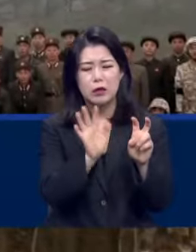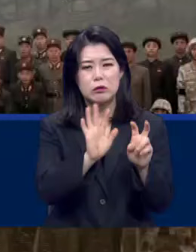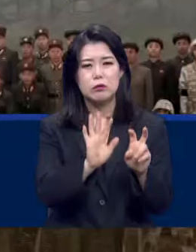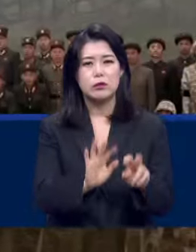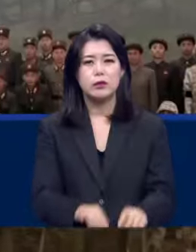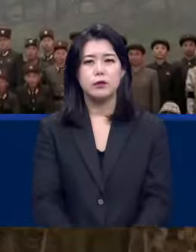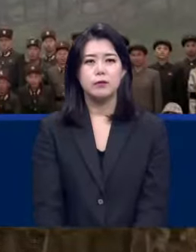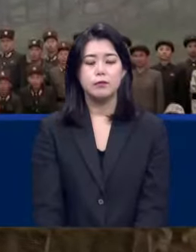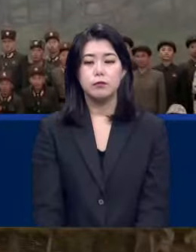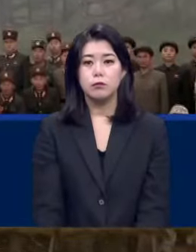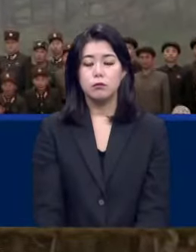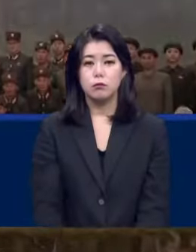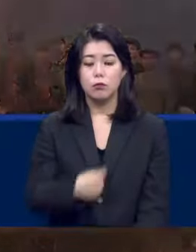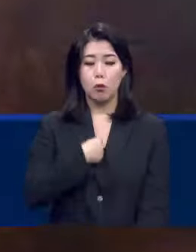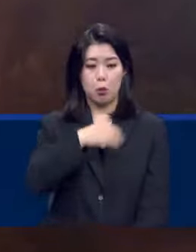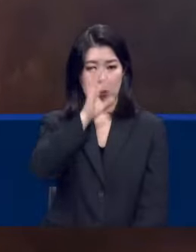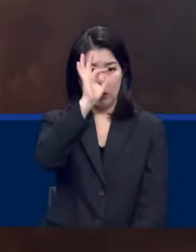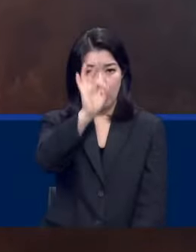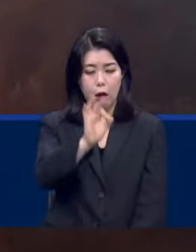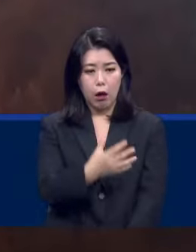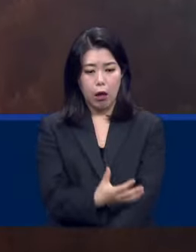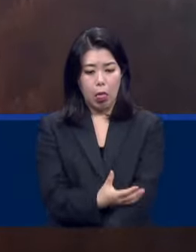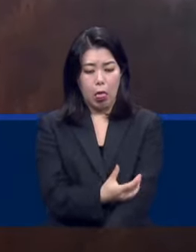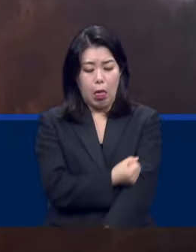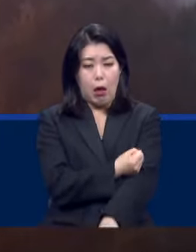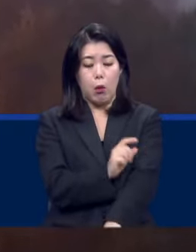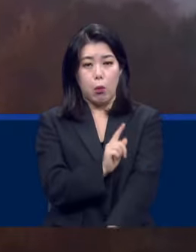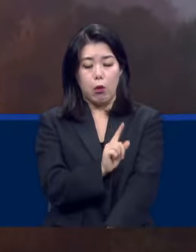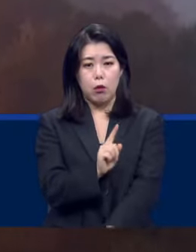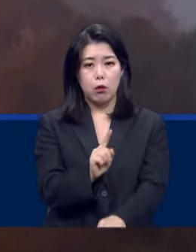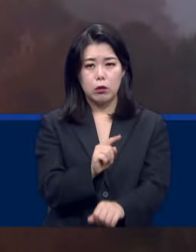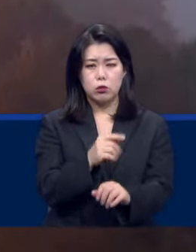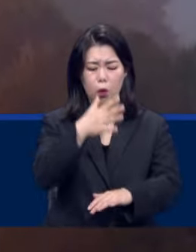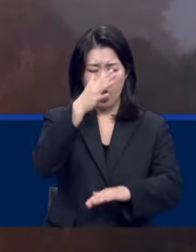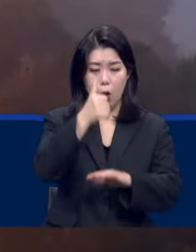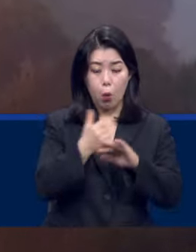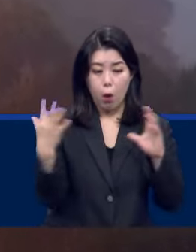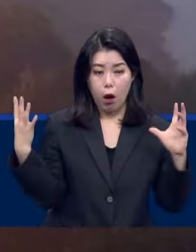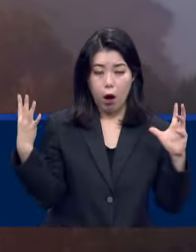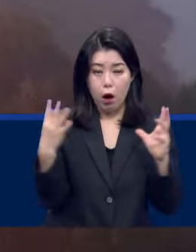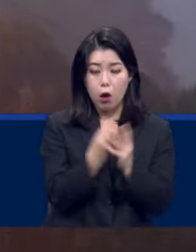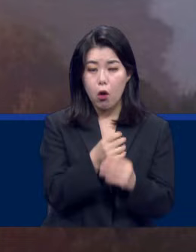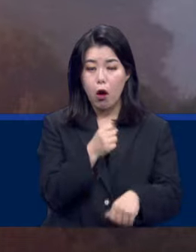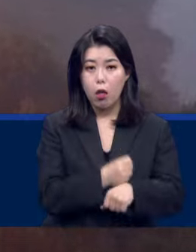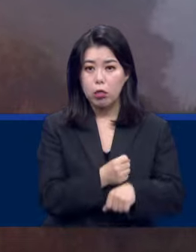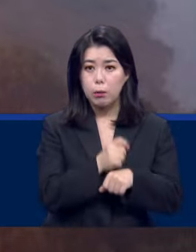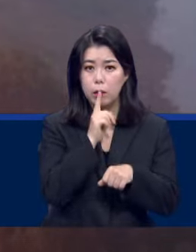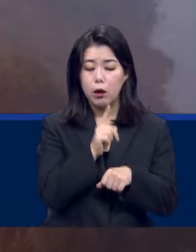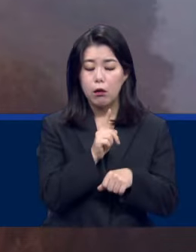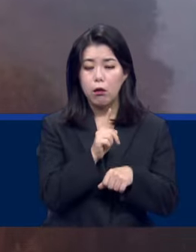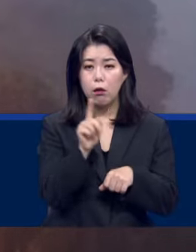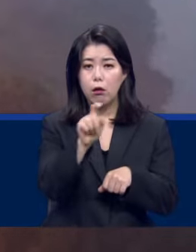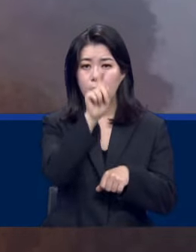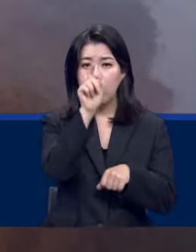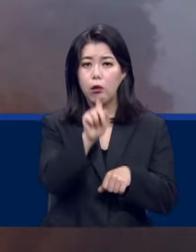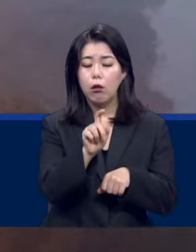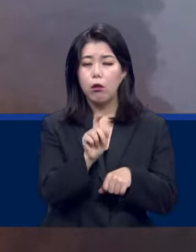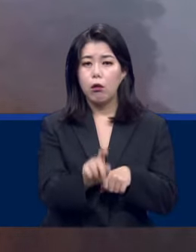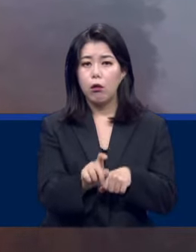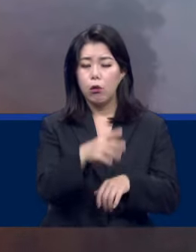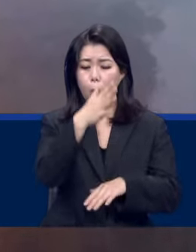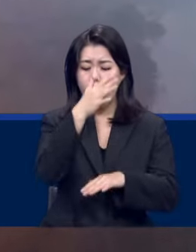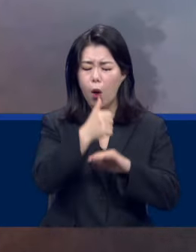교수님 저는 약간 섬뜩한게 최종 완판이라는 표현을 썼습니다네